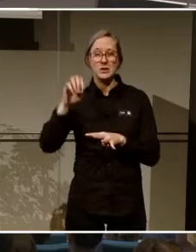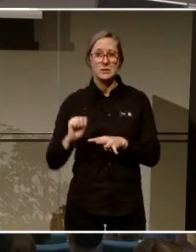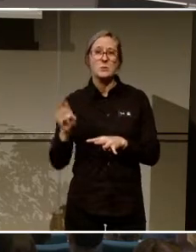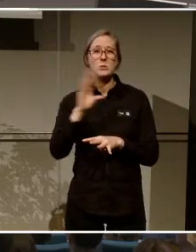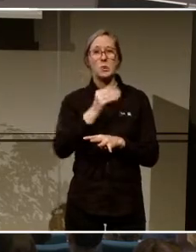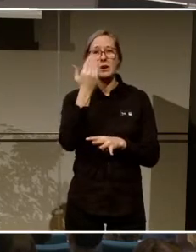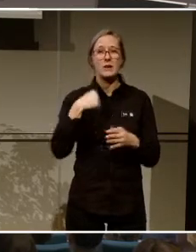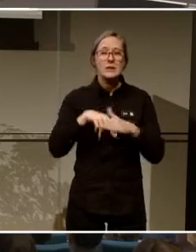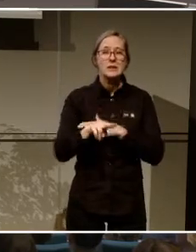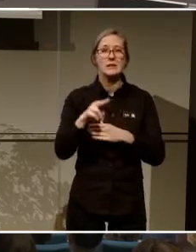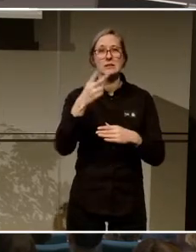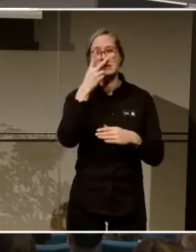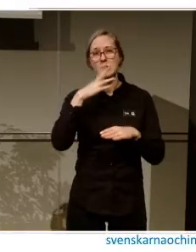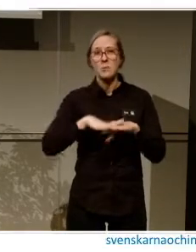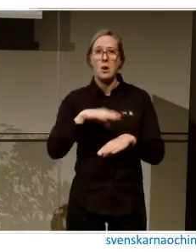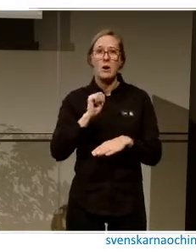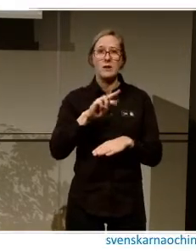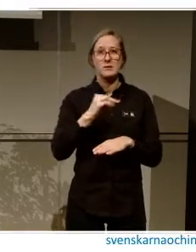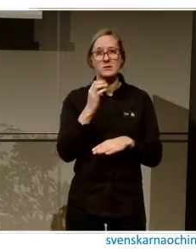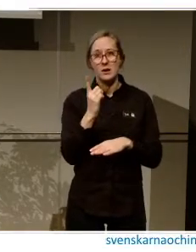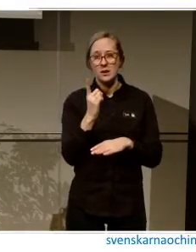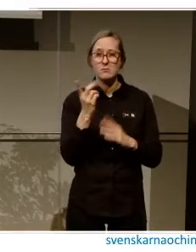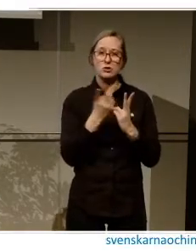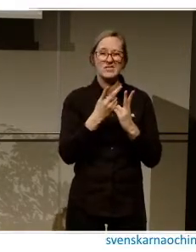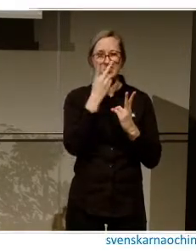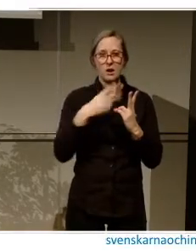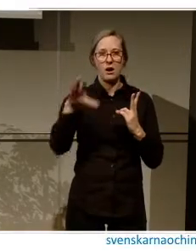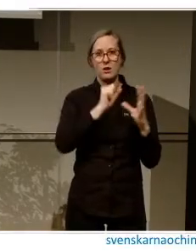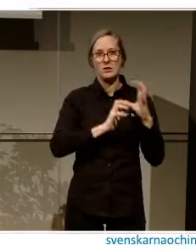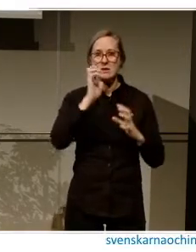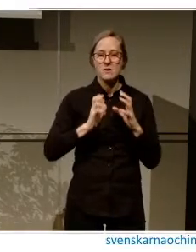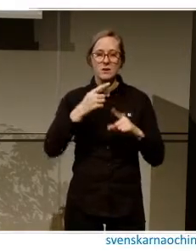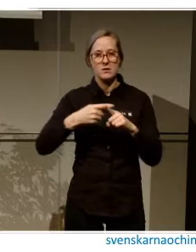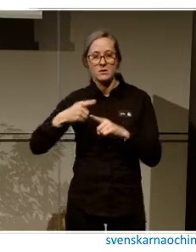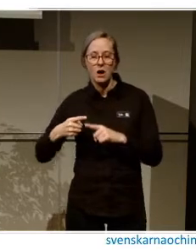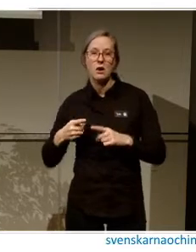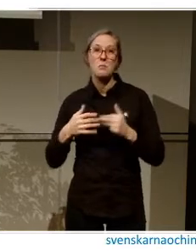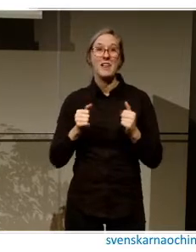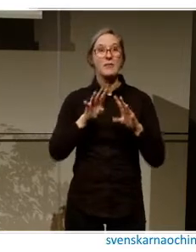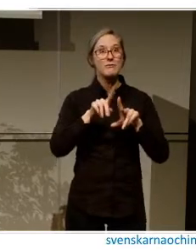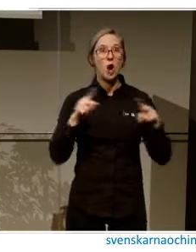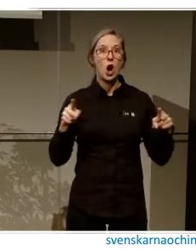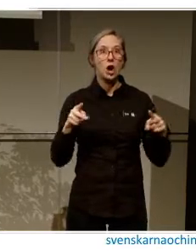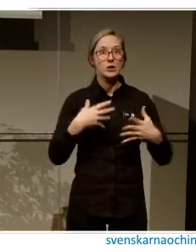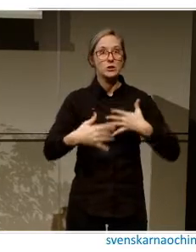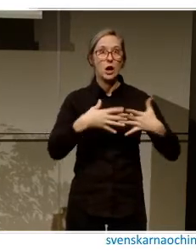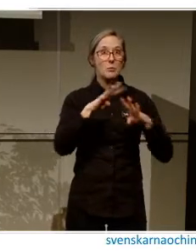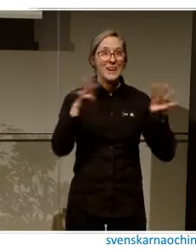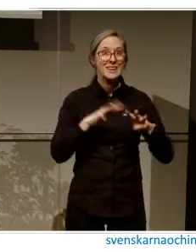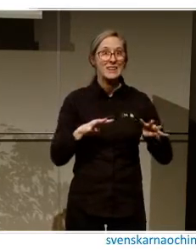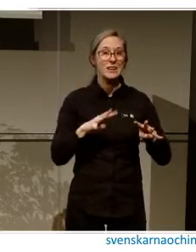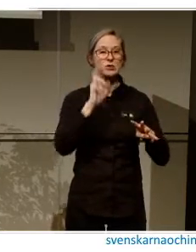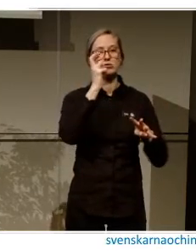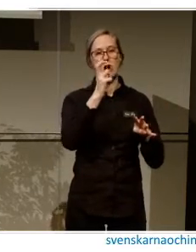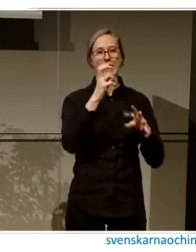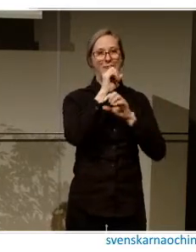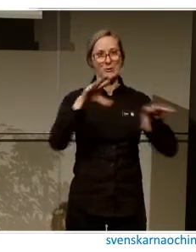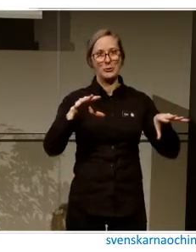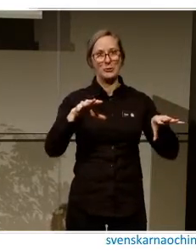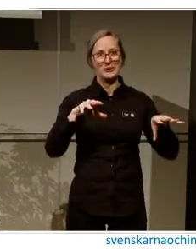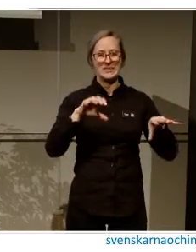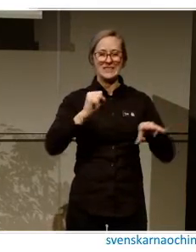titta på alla siffrorna mer i detalj också. Men en vanlig sysselsättning på nätet, det är ju att söka efter information.